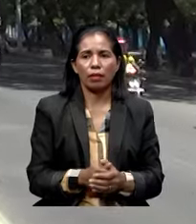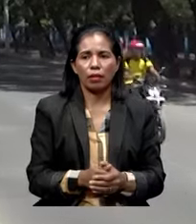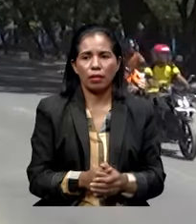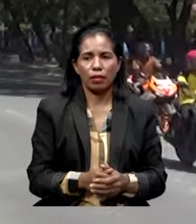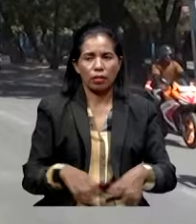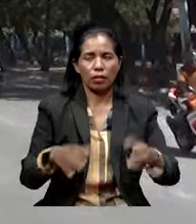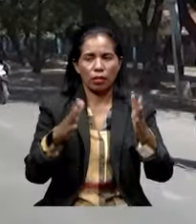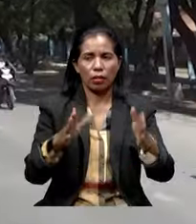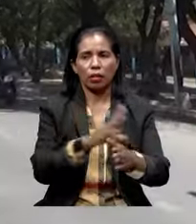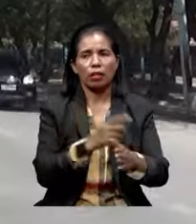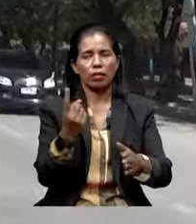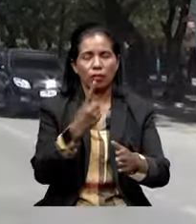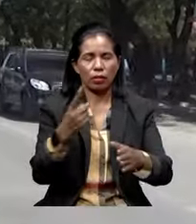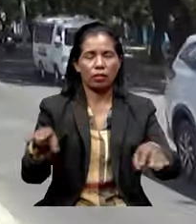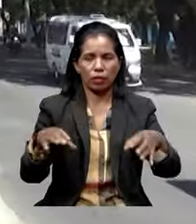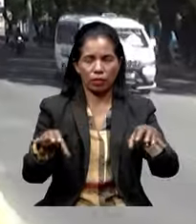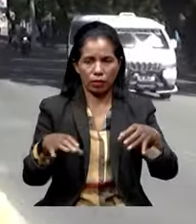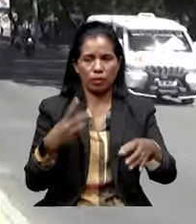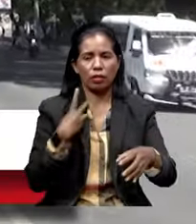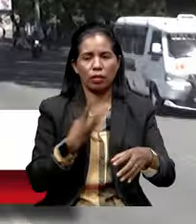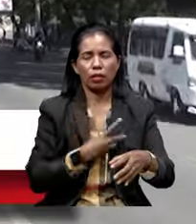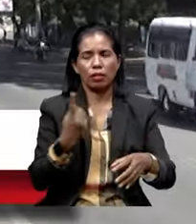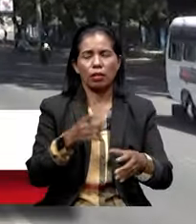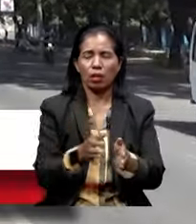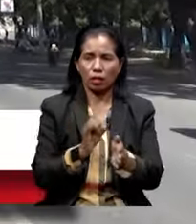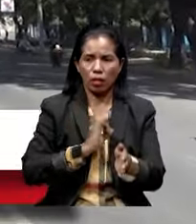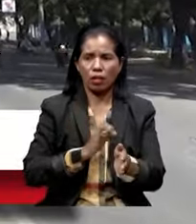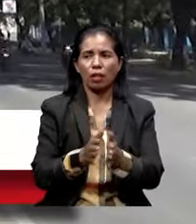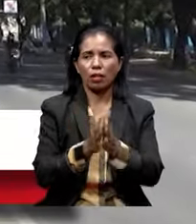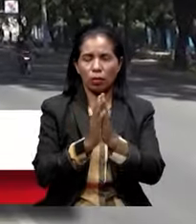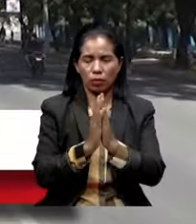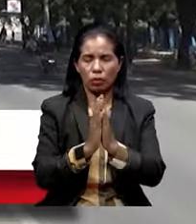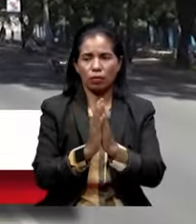travelone la pasira me servisu ita de au si kundaran